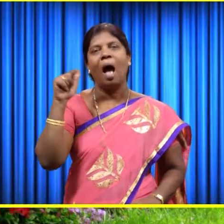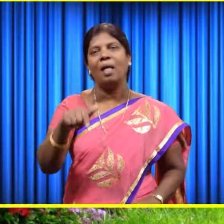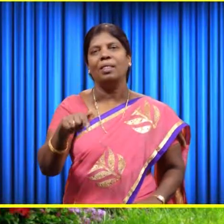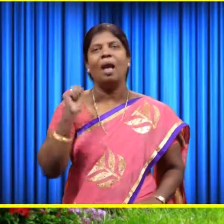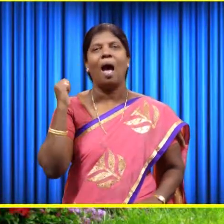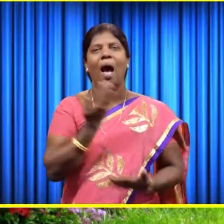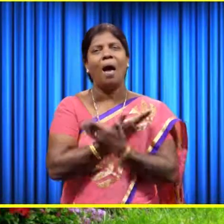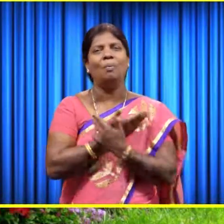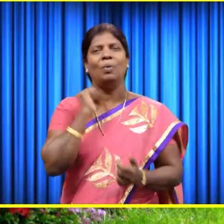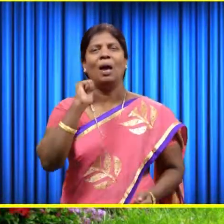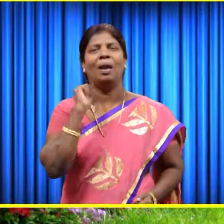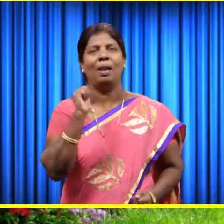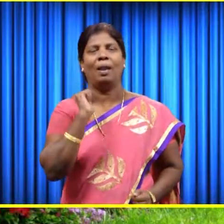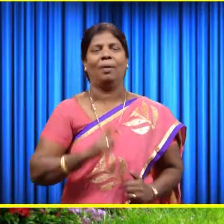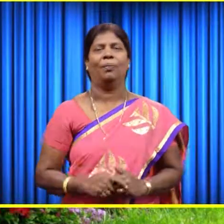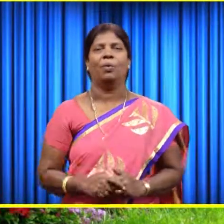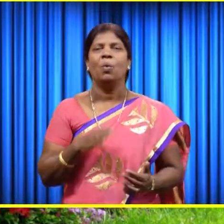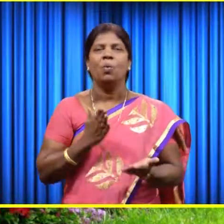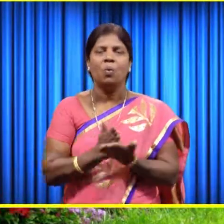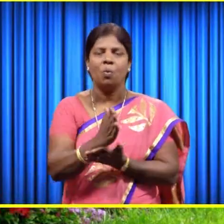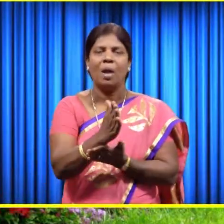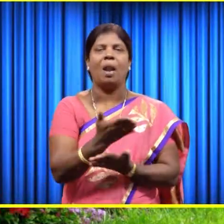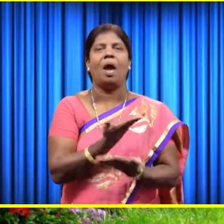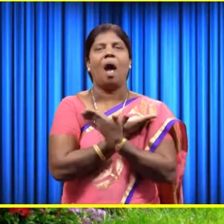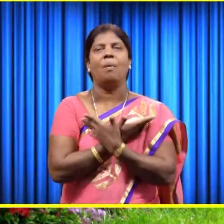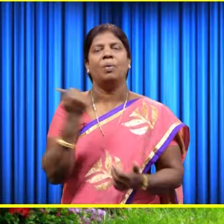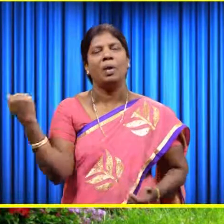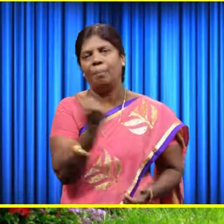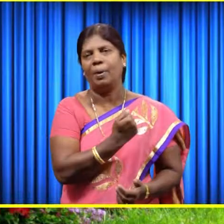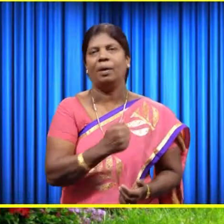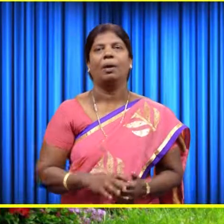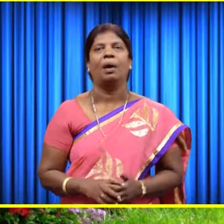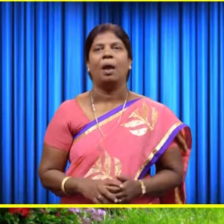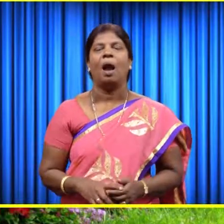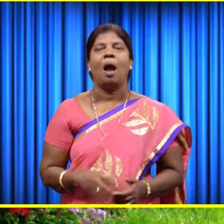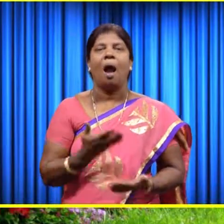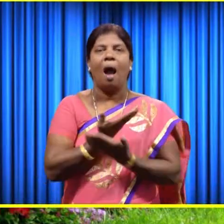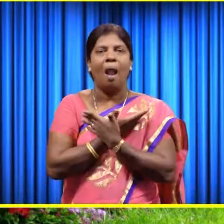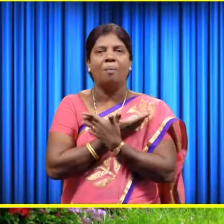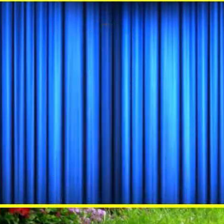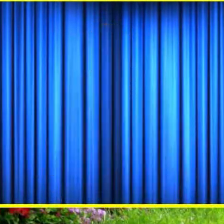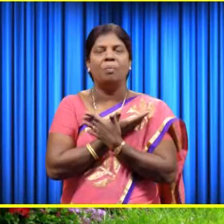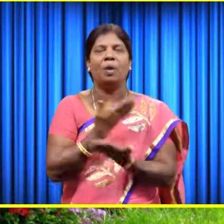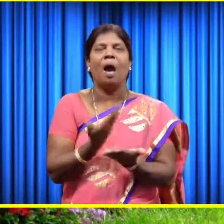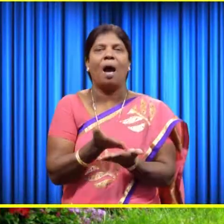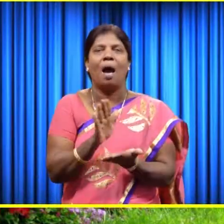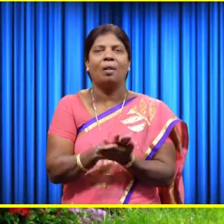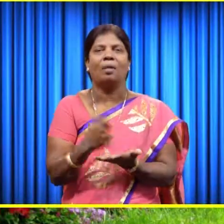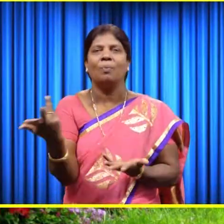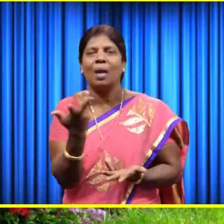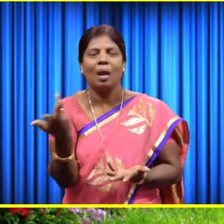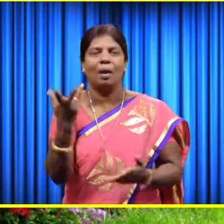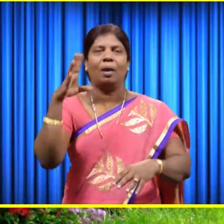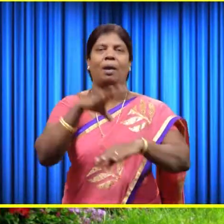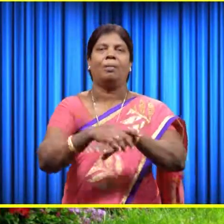என்றால் என்ன? உண்மையான அன்பு எப்படிப்பட்டதாக இருக்க முடியும்? அன்புக்கு இலக்கணம் எங்கே நாம்